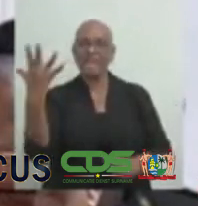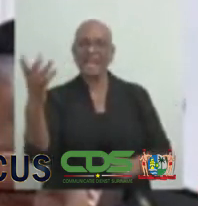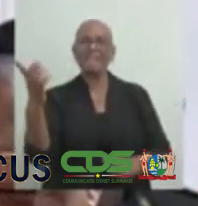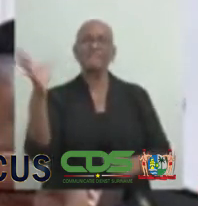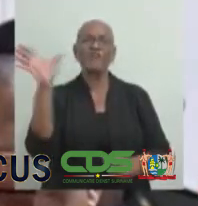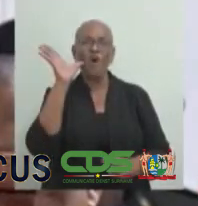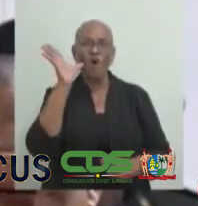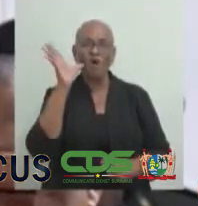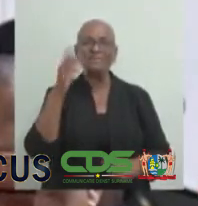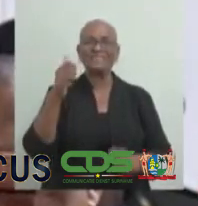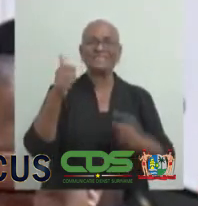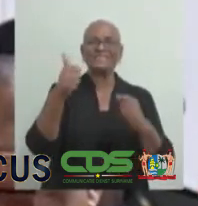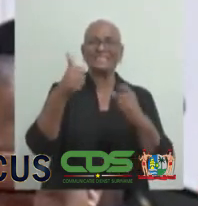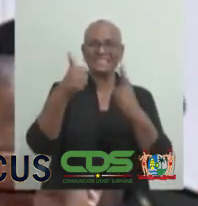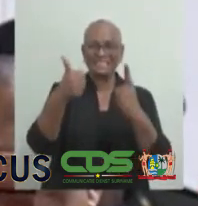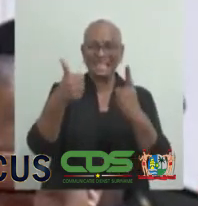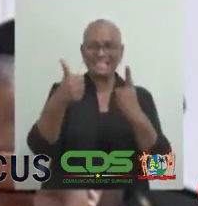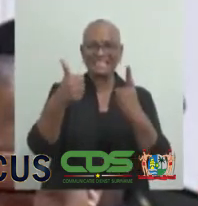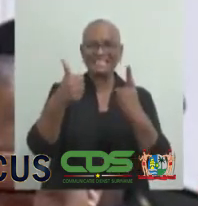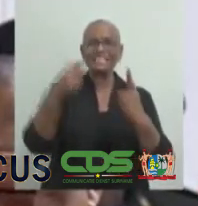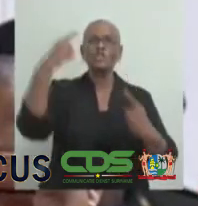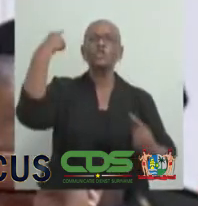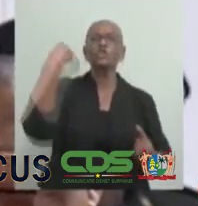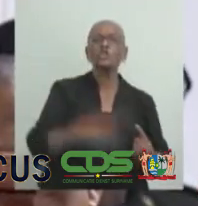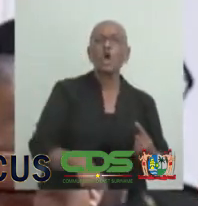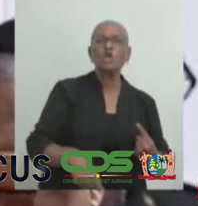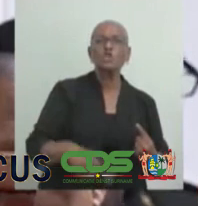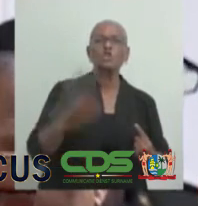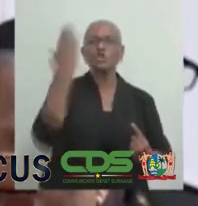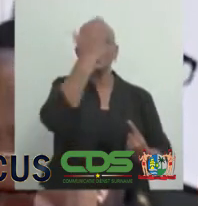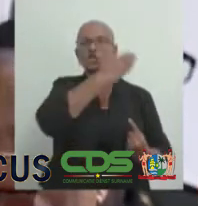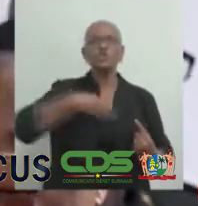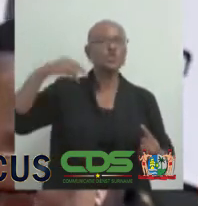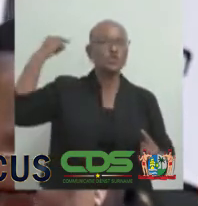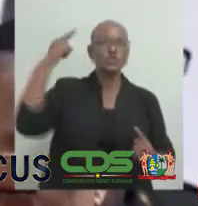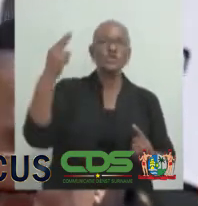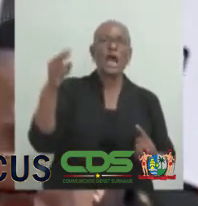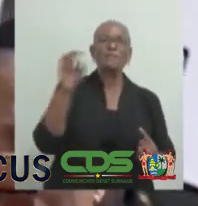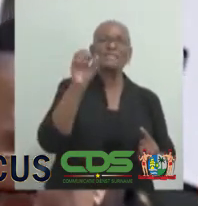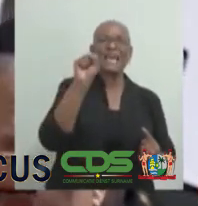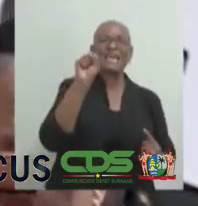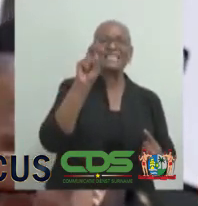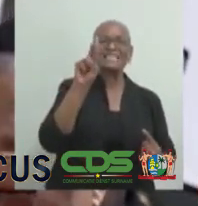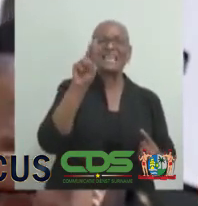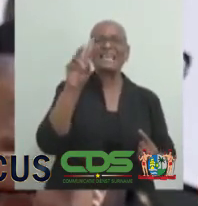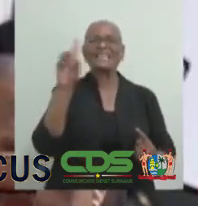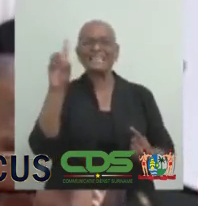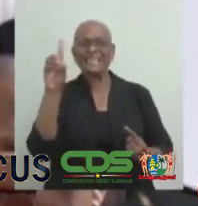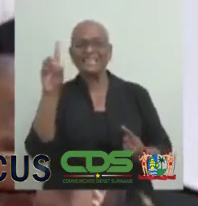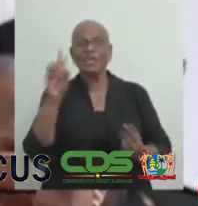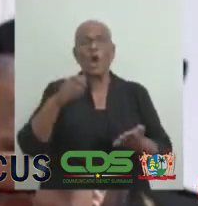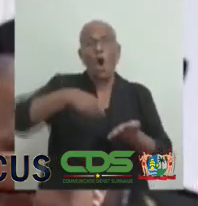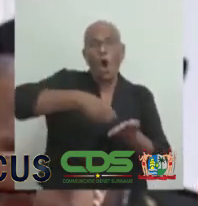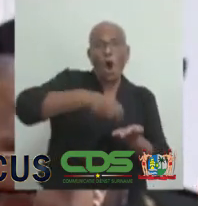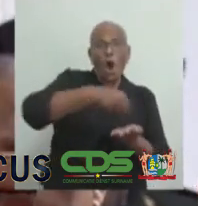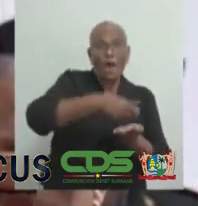33.953.516.000 Surinaamse dollar. De geraamde uitgaven bedragen in